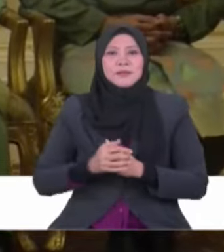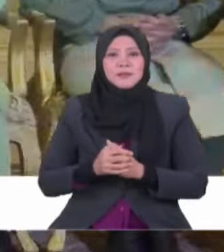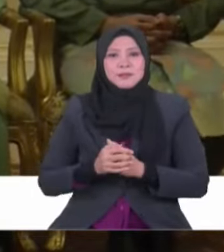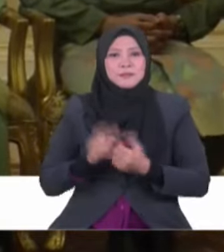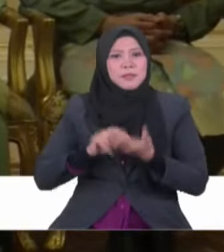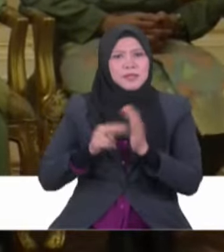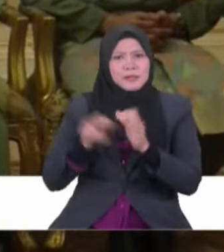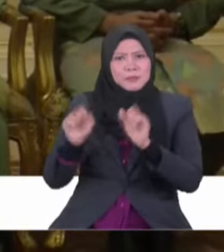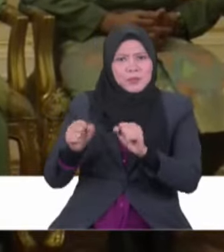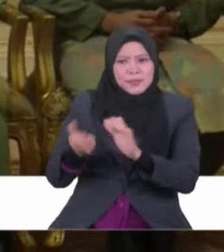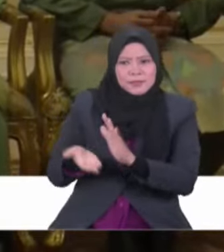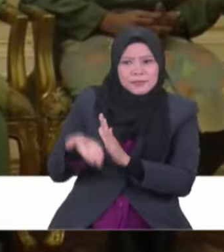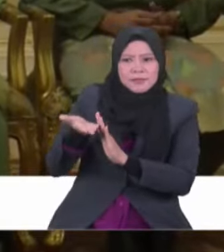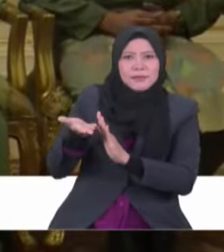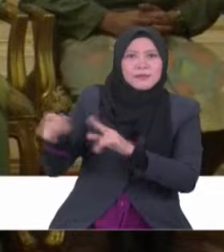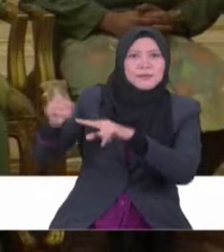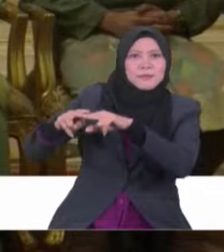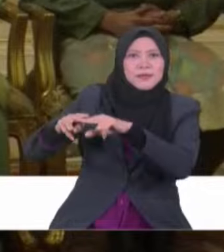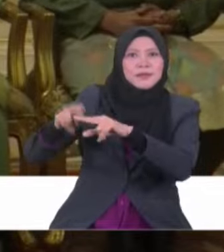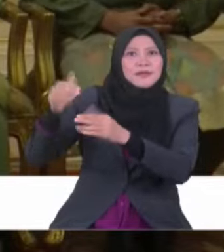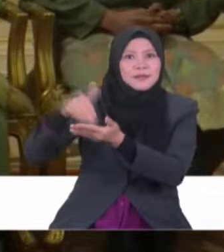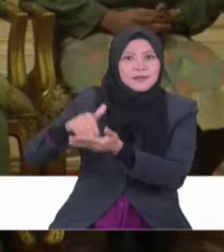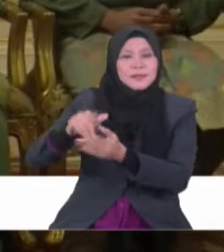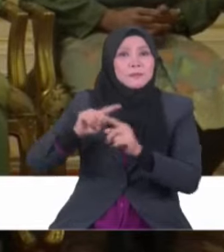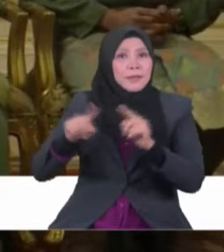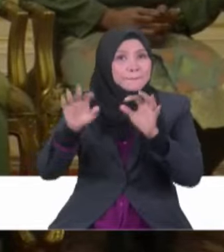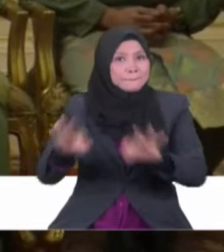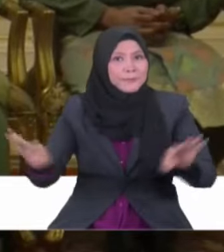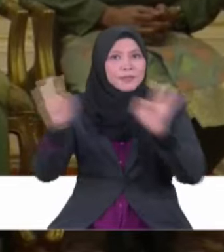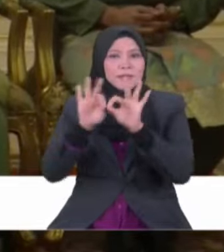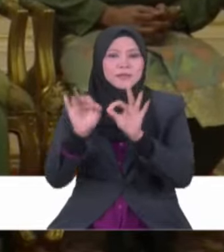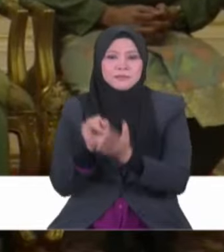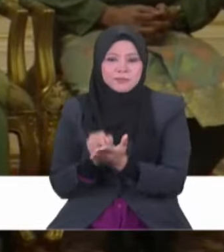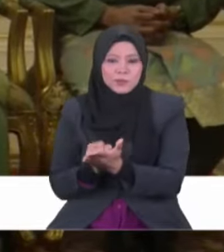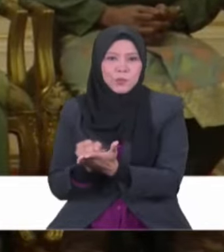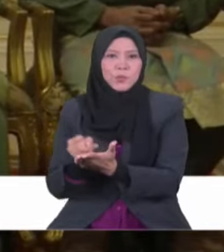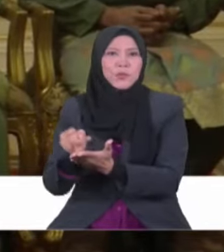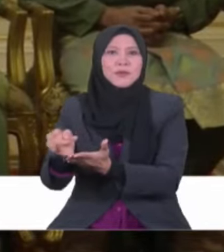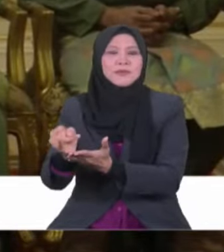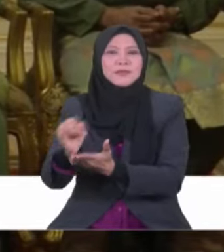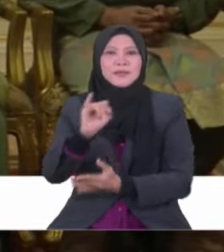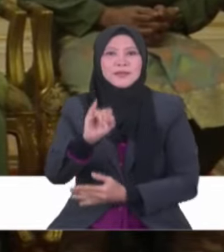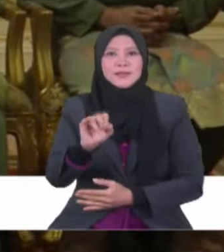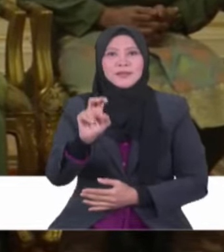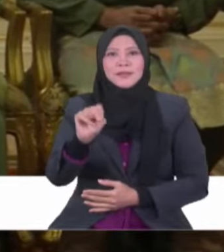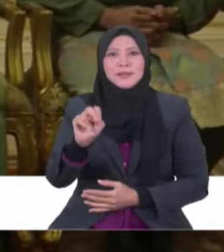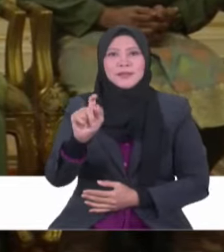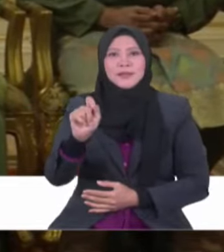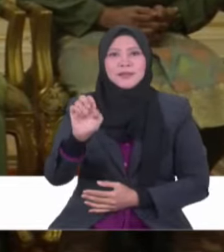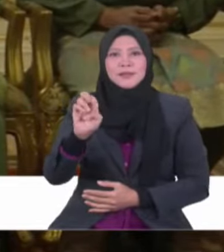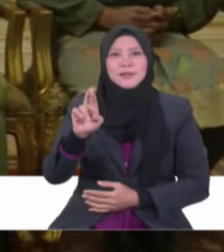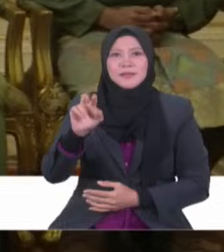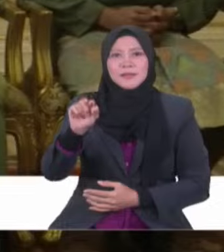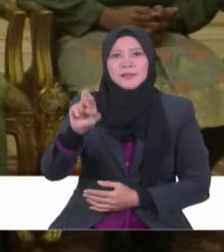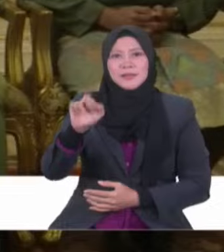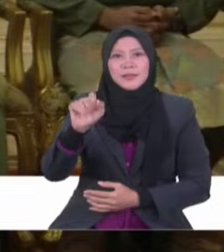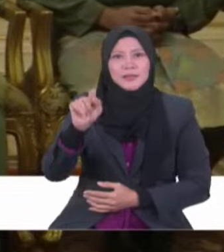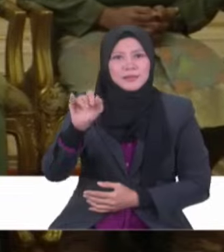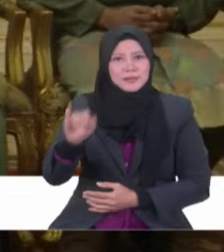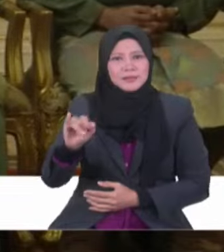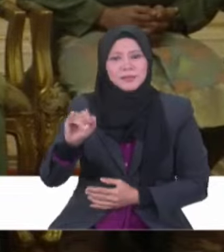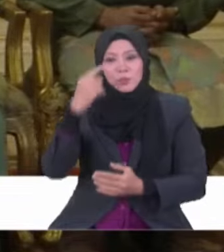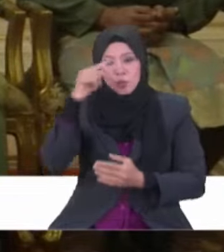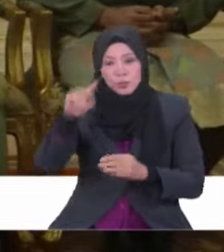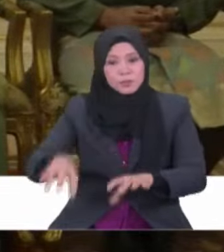boleh dinaikkan. Tapi yang penting adalah integriti dalam kita melaksanakan projek-projek tersebut di bawah